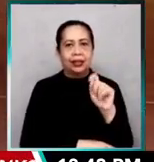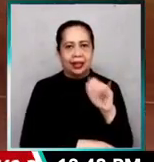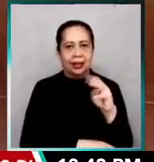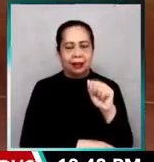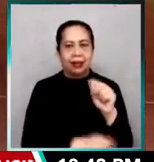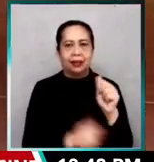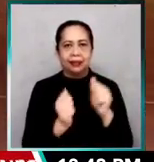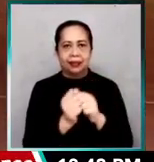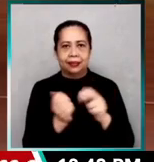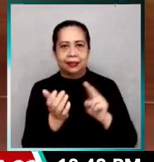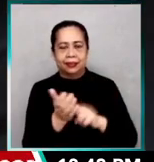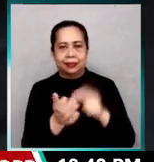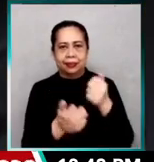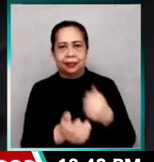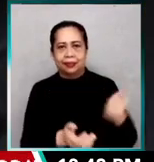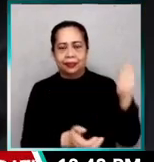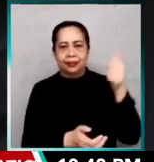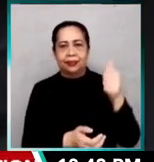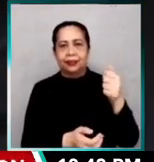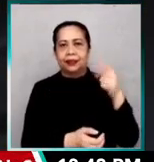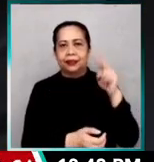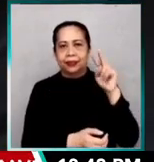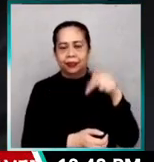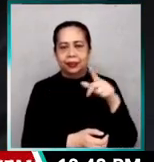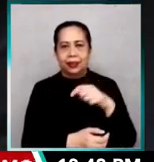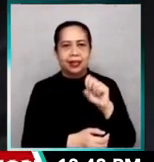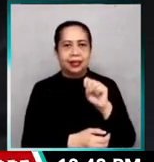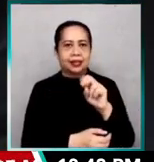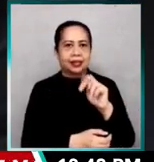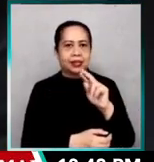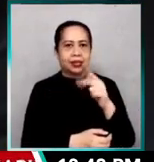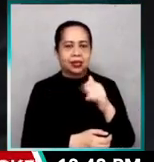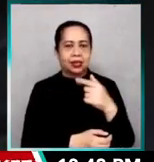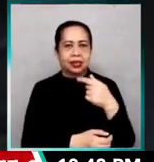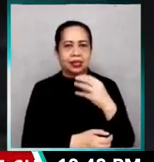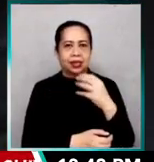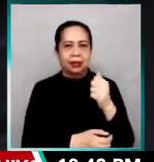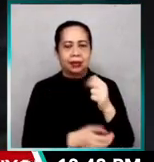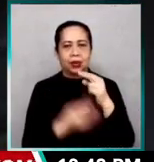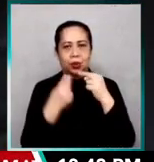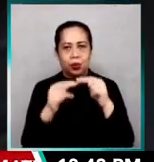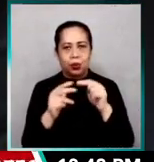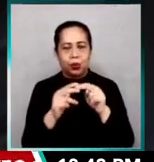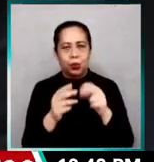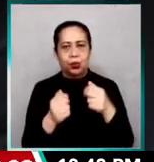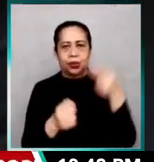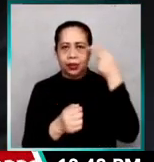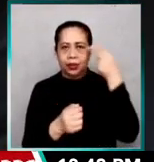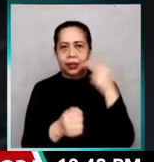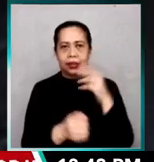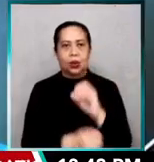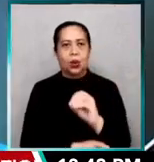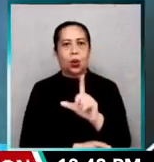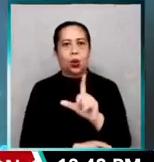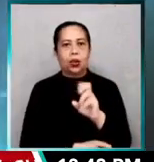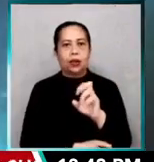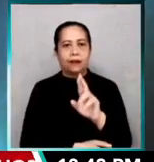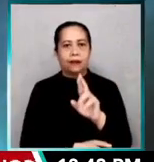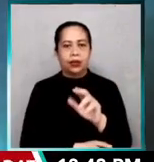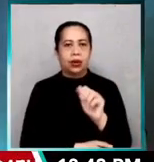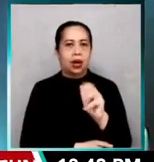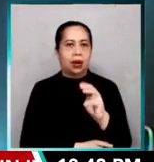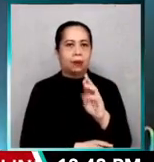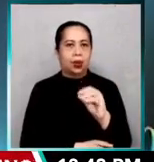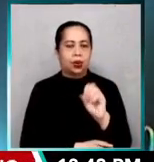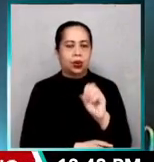President, Head of GMA Regional TV and Synergy at GMA Integrated News Acting Head Oliver Victor B. Amoroso, GMA